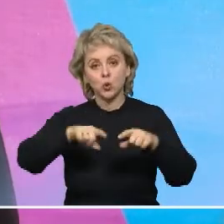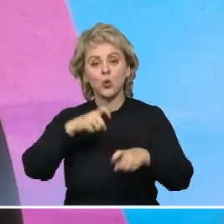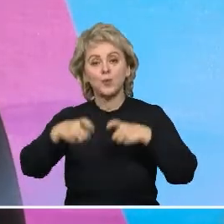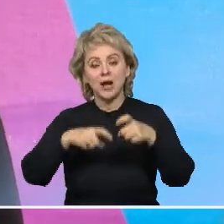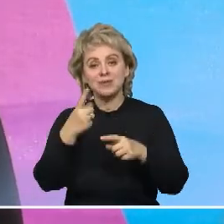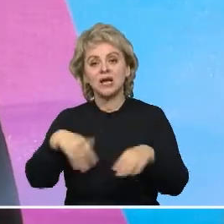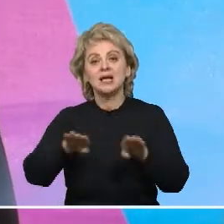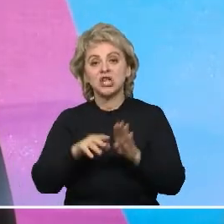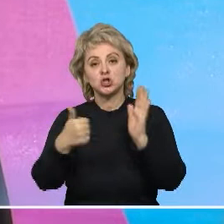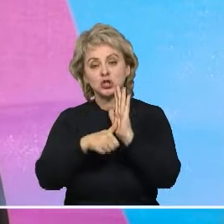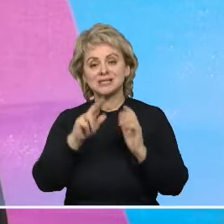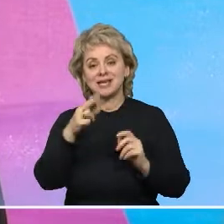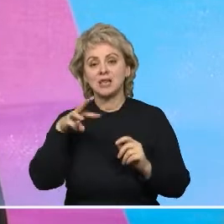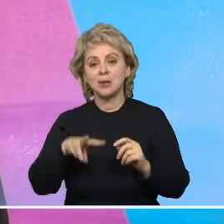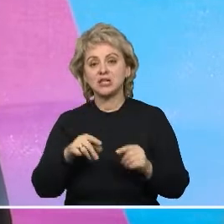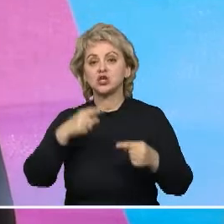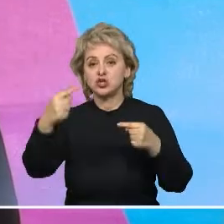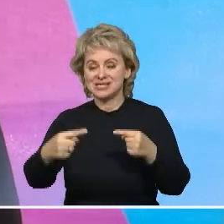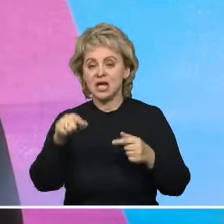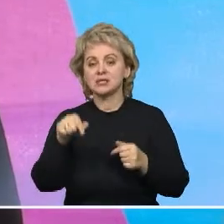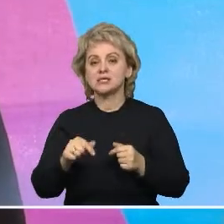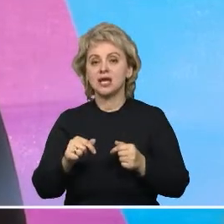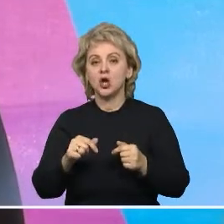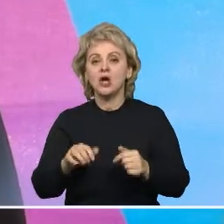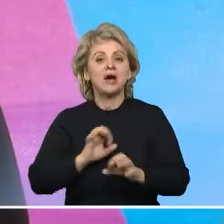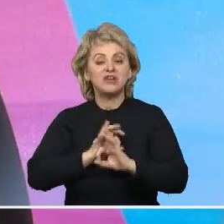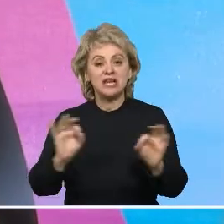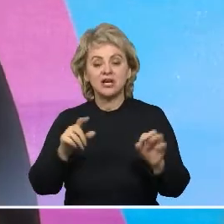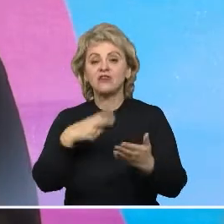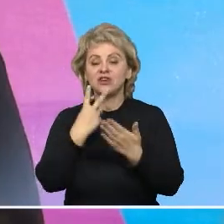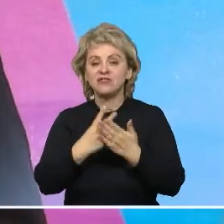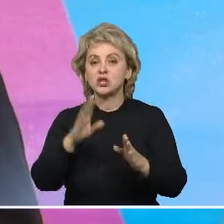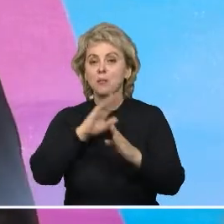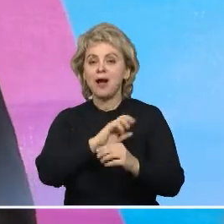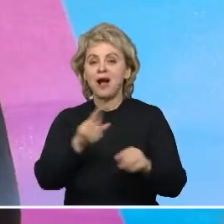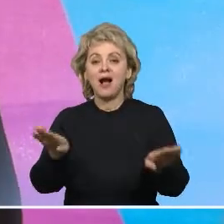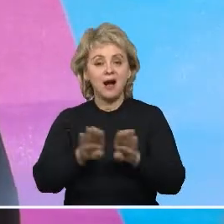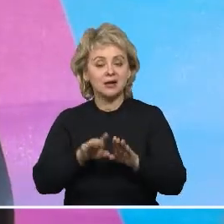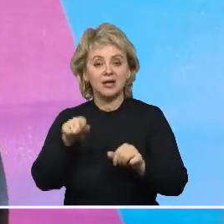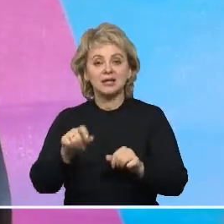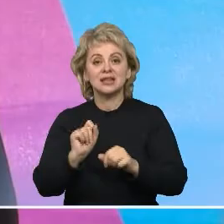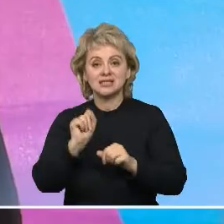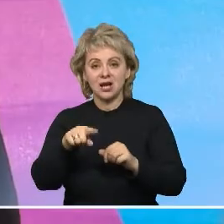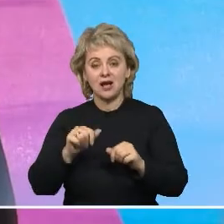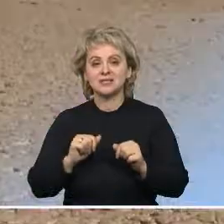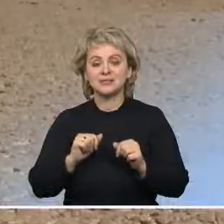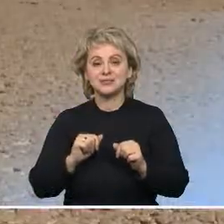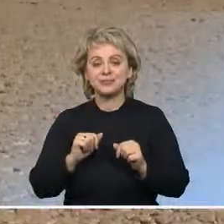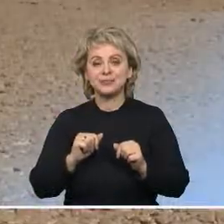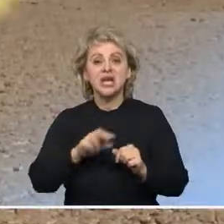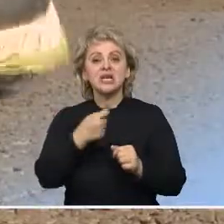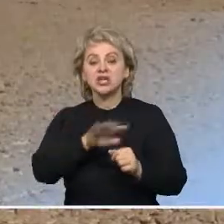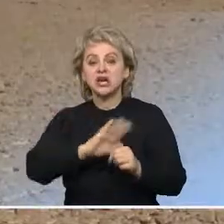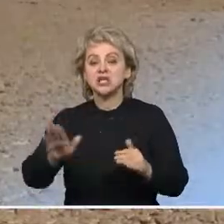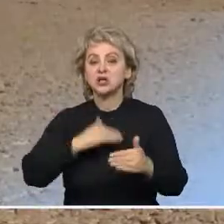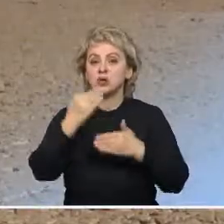пробег, и как раз 6 километров дистанция. Великолепно. Вы видите, погода как на заказ. Никогда